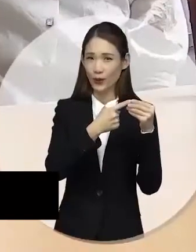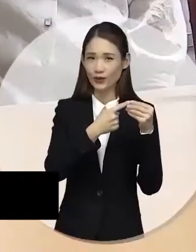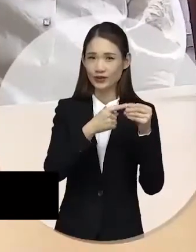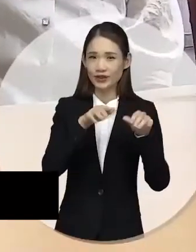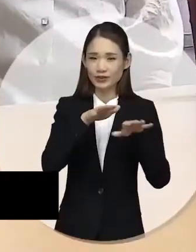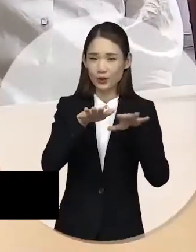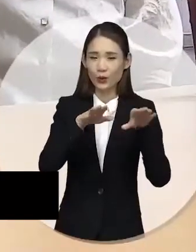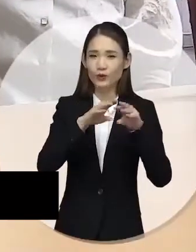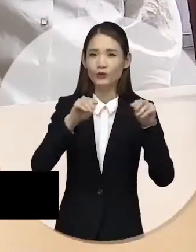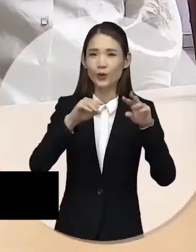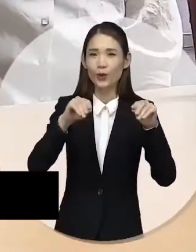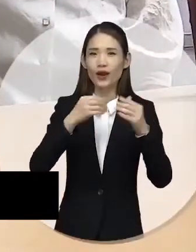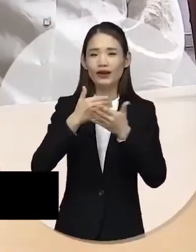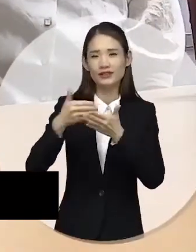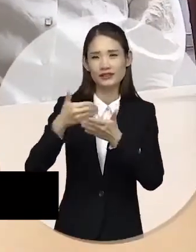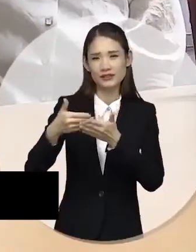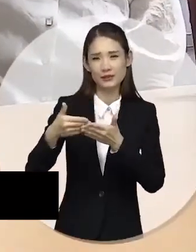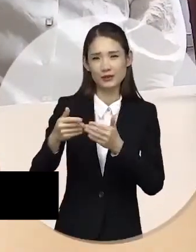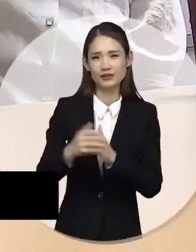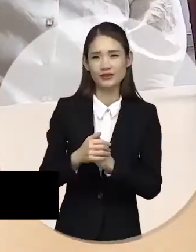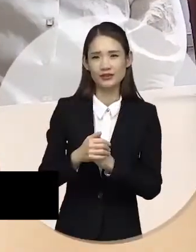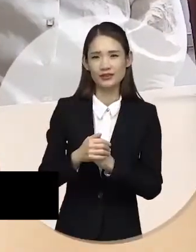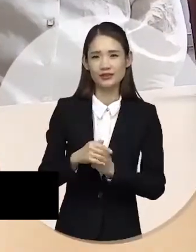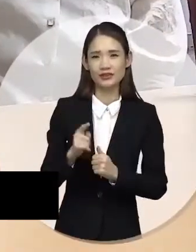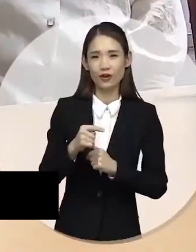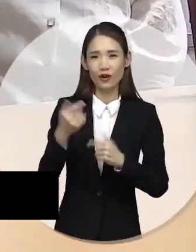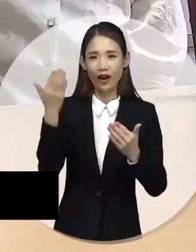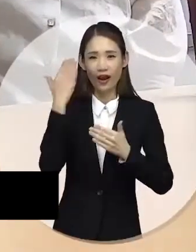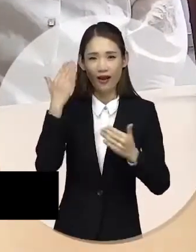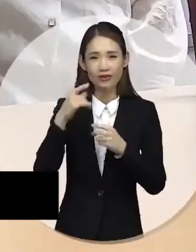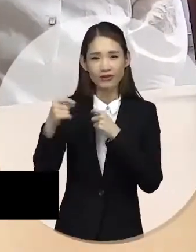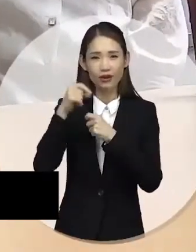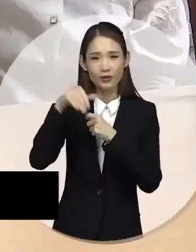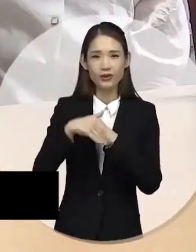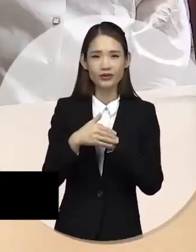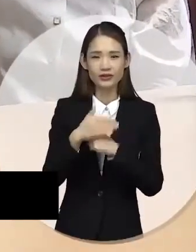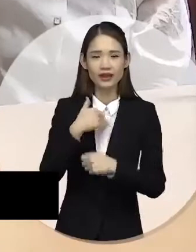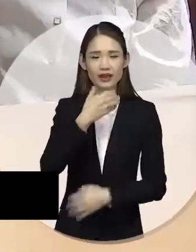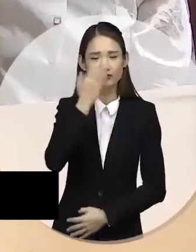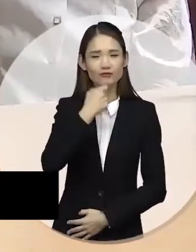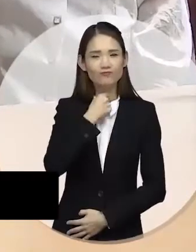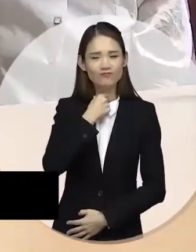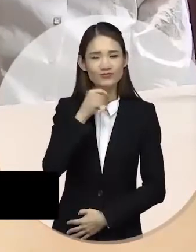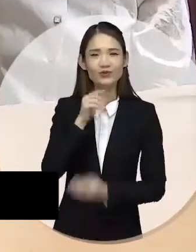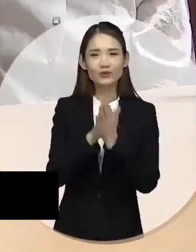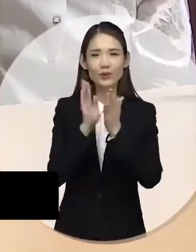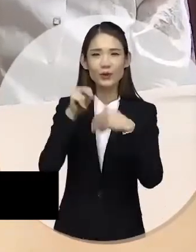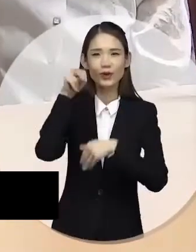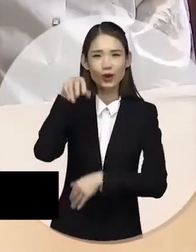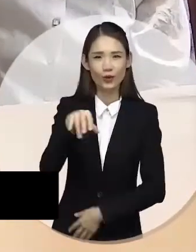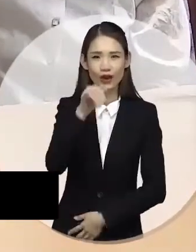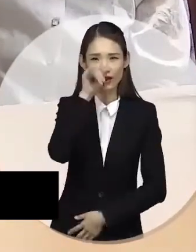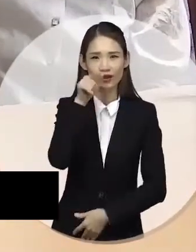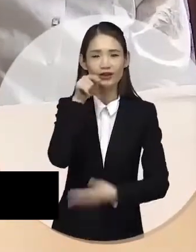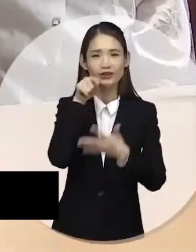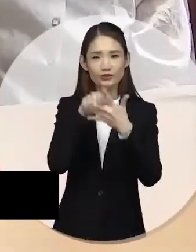촉각지도 처음에 이용해서 학교 여기 학생회관 옆에 여기 나의 로망 도서관이 있구나를 파악하고 네.